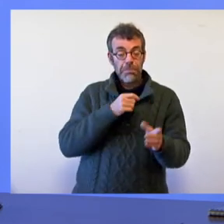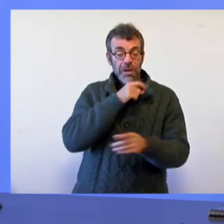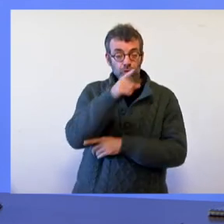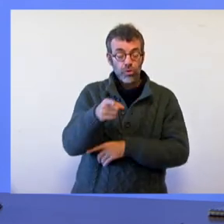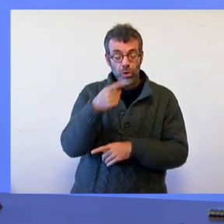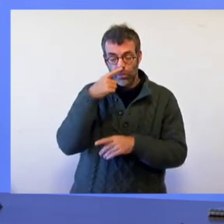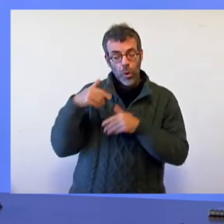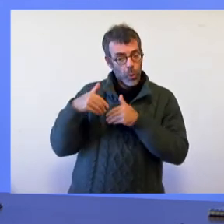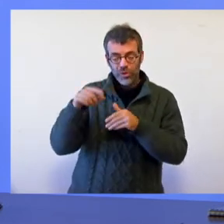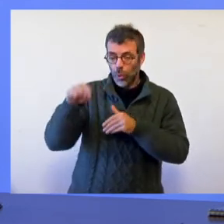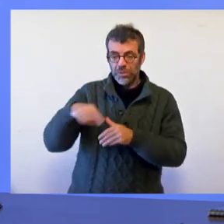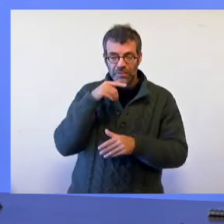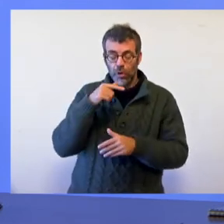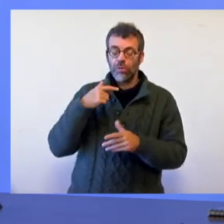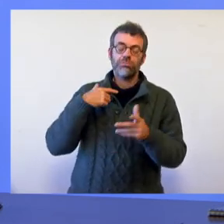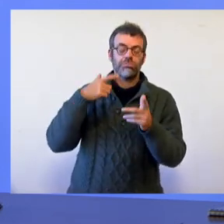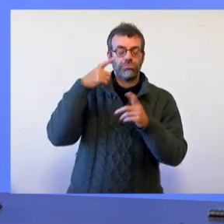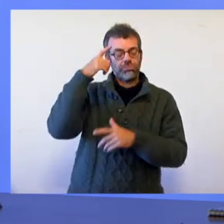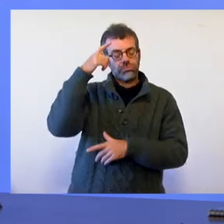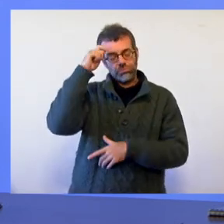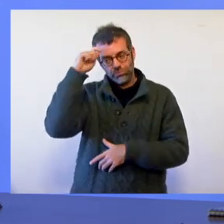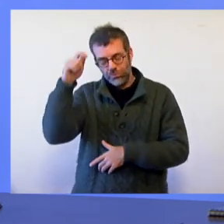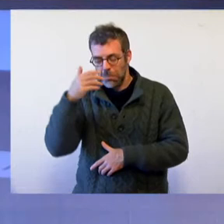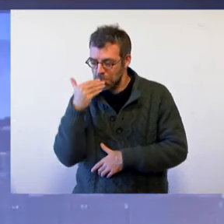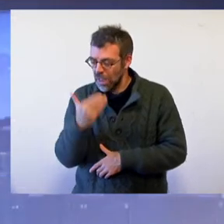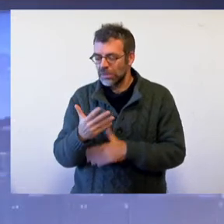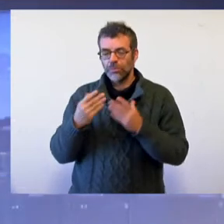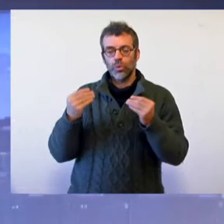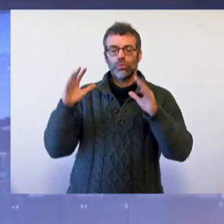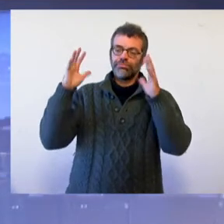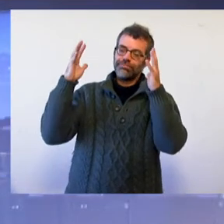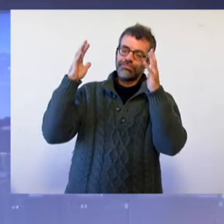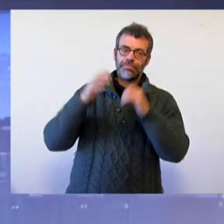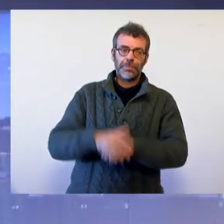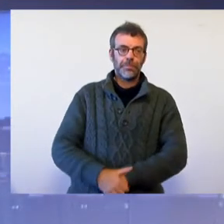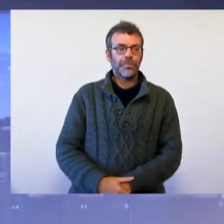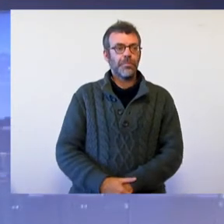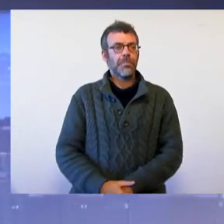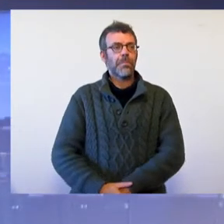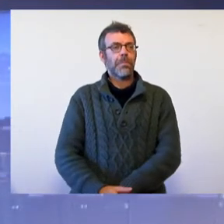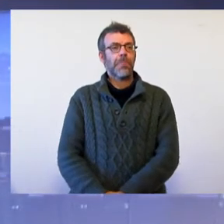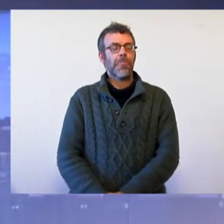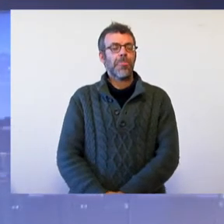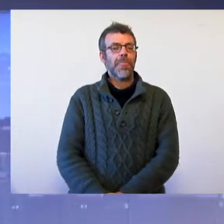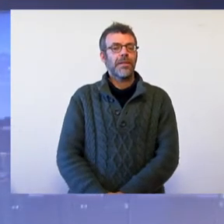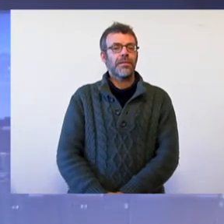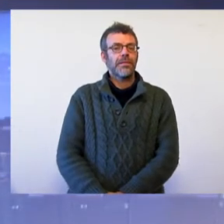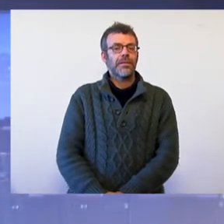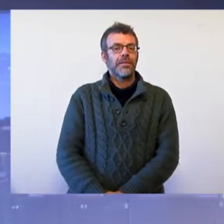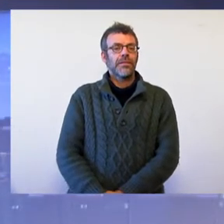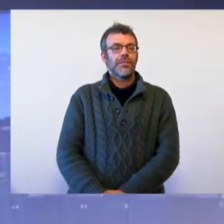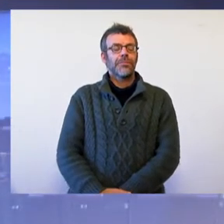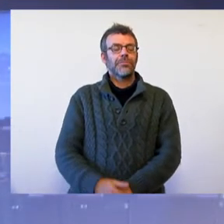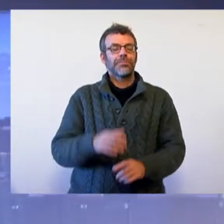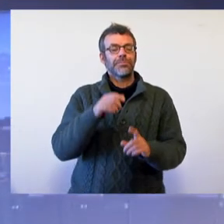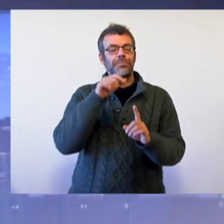je tenais sincèrement à le souligner et à les remercier. Merci beaucoup, Madame Massard, pour ce focus sur